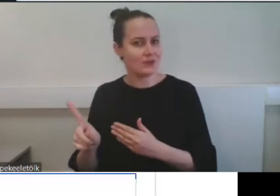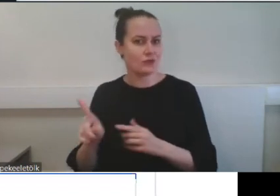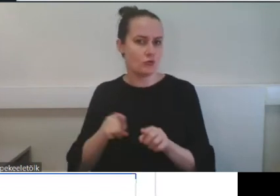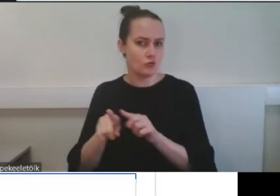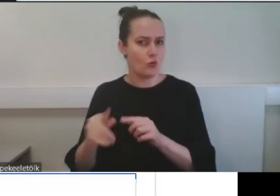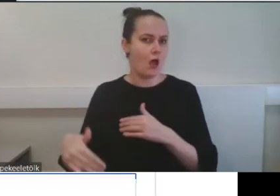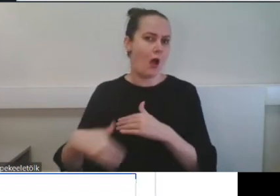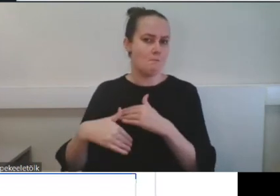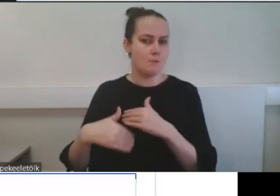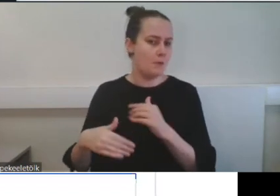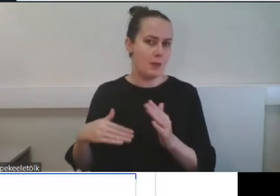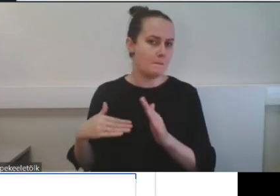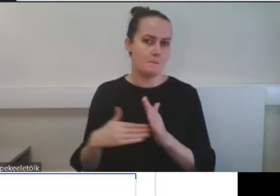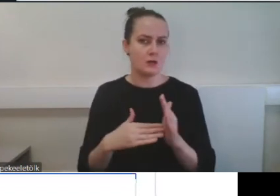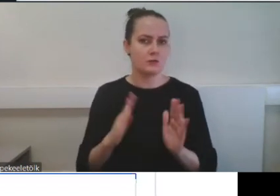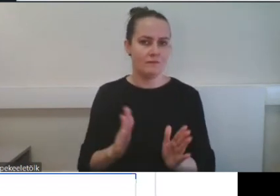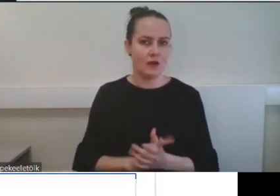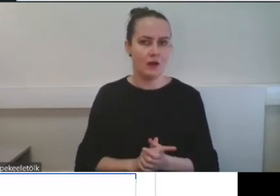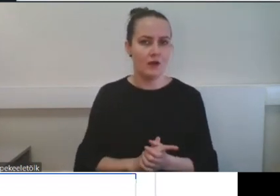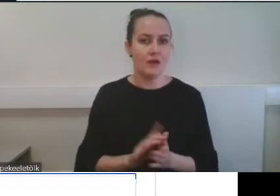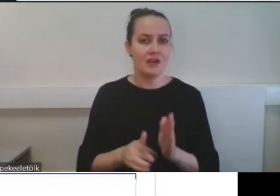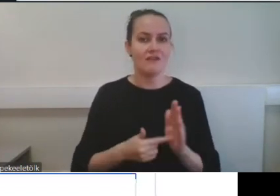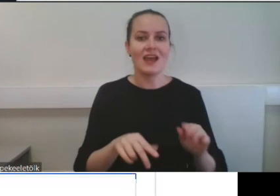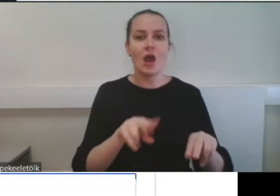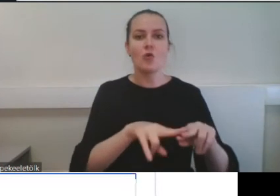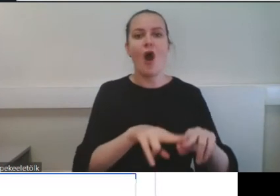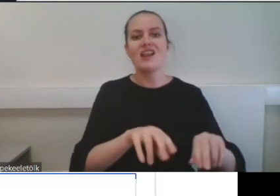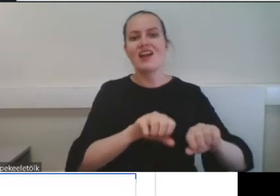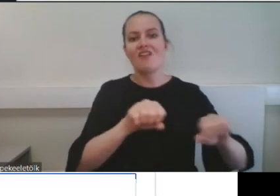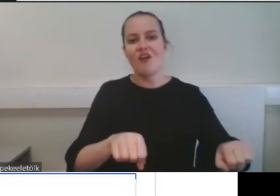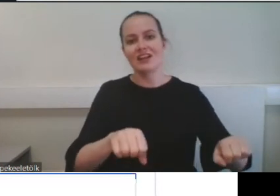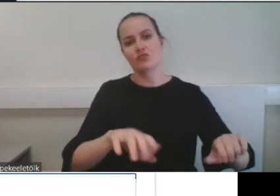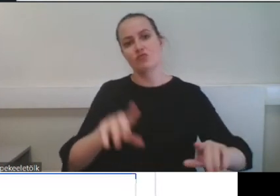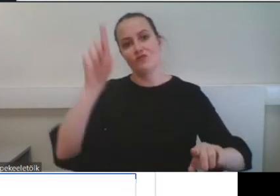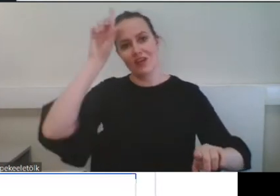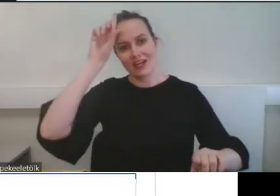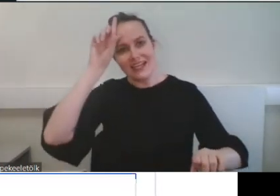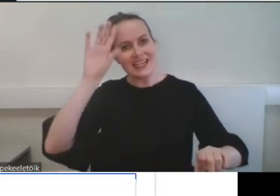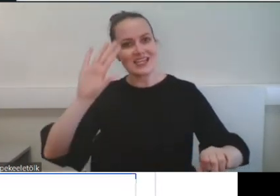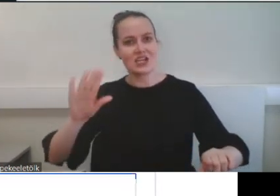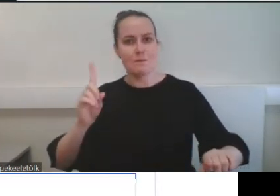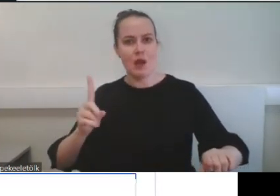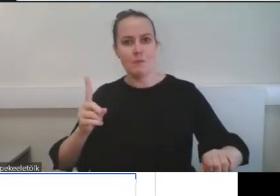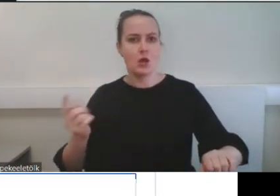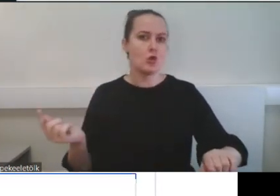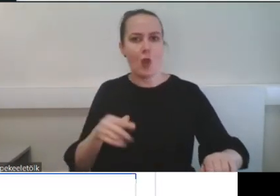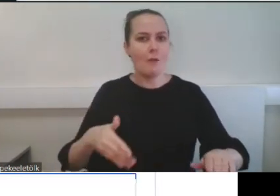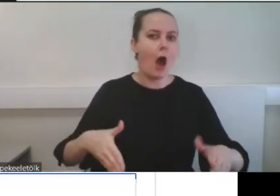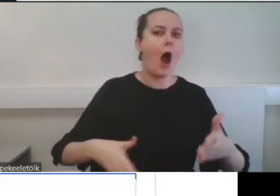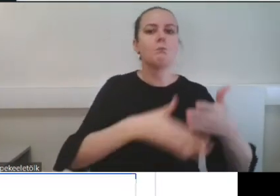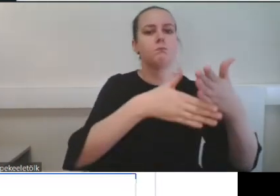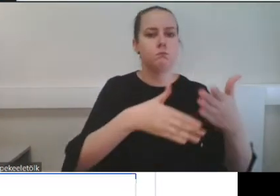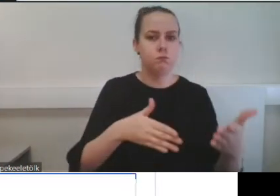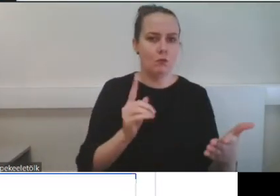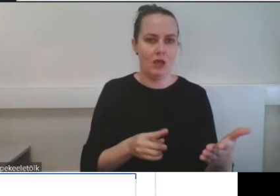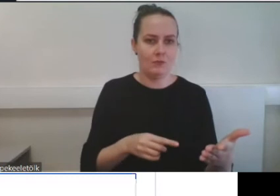siis hüppeliselt kasvavad ka siin need probleemid. Ja loomulikult see kõik on siis ka nagu enesehinnanguline, et inimesed